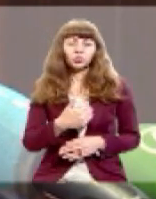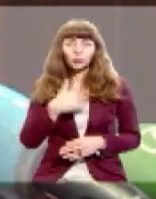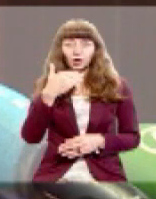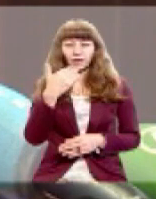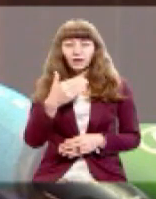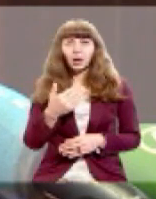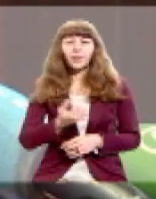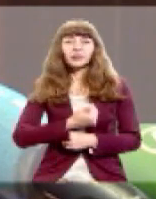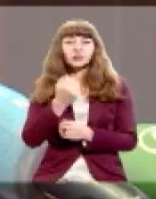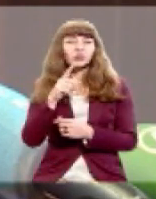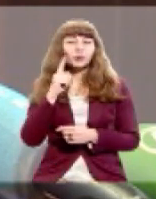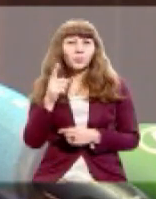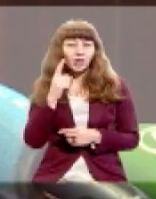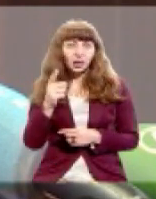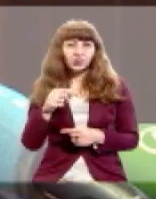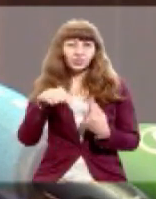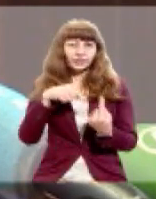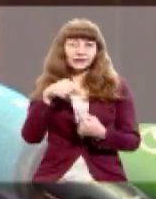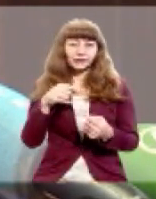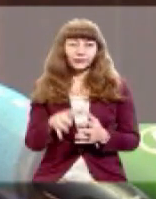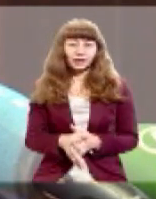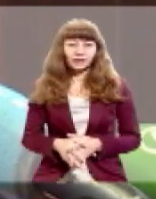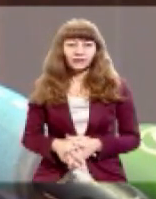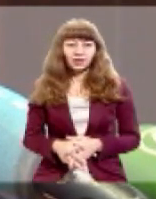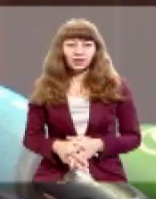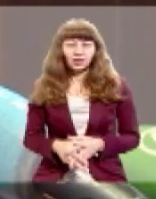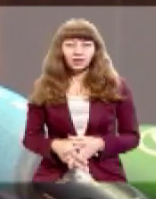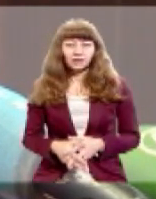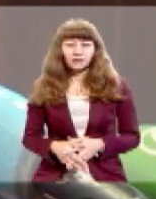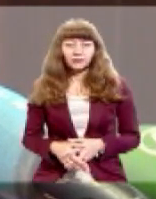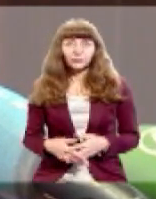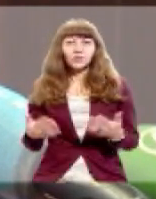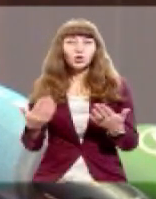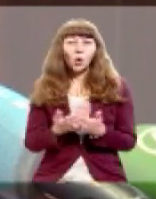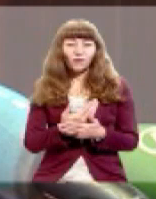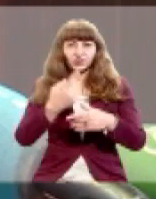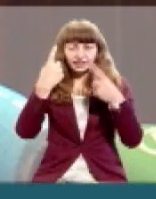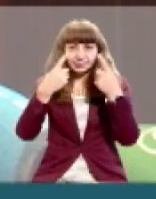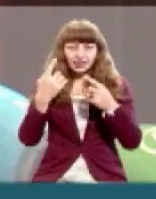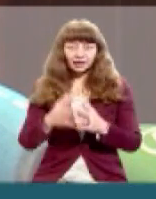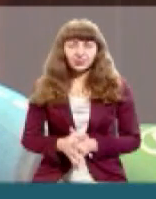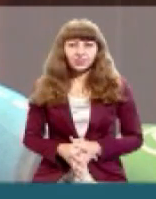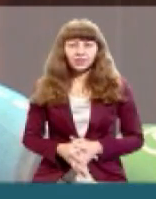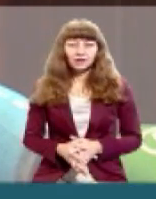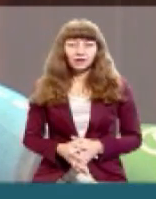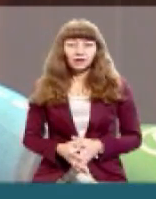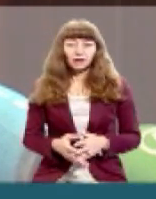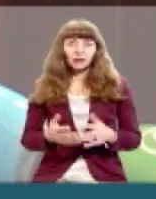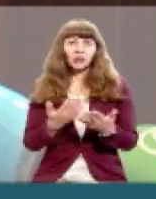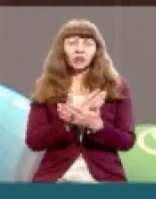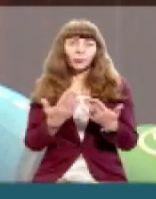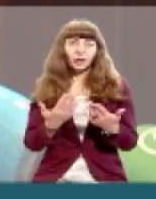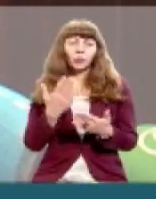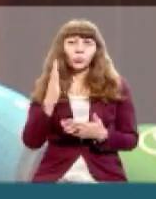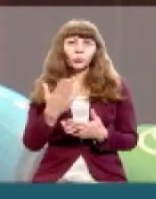жас азаматтарға бизнес ашамын деген азаматтарға 2,5%-пен 5 миллион теңгеге дейін несие